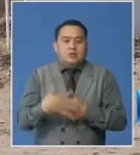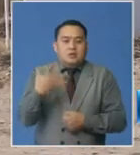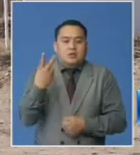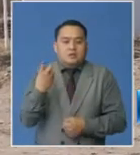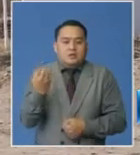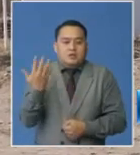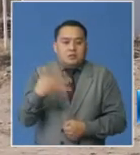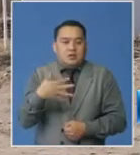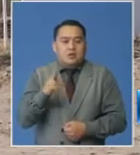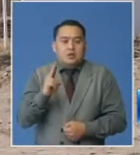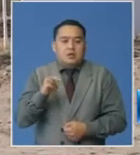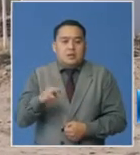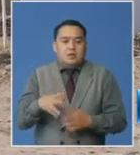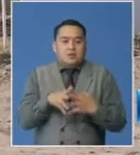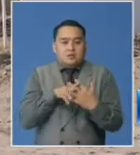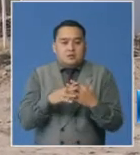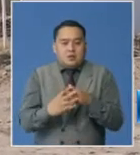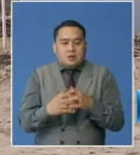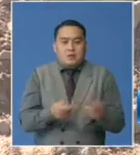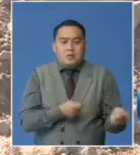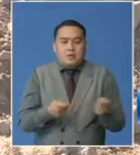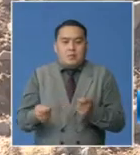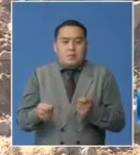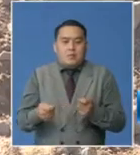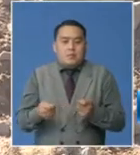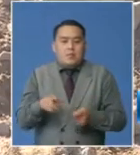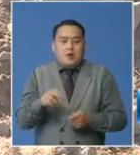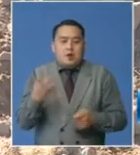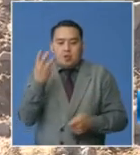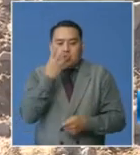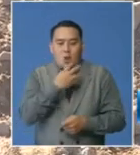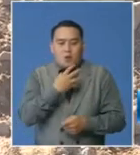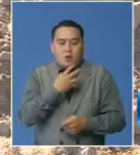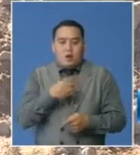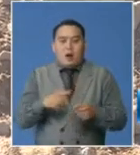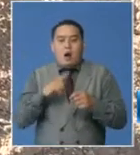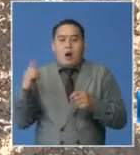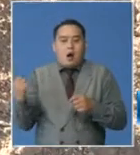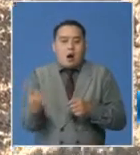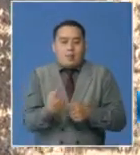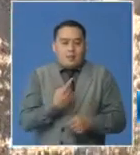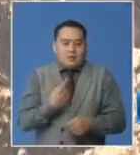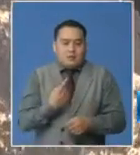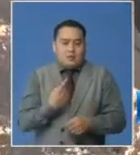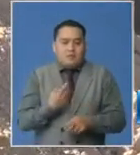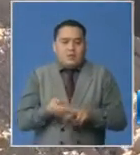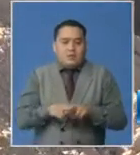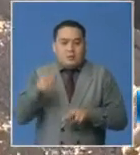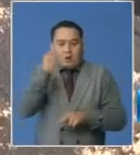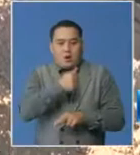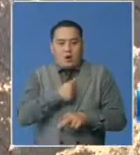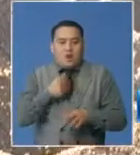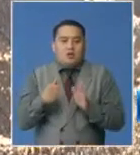250 километров. Зимой сельчане ездят по Балхашскому льду. В теплое время года в объезд на сотни километров. В этом году